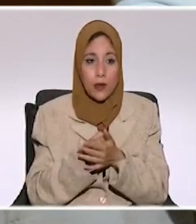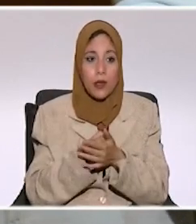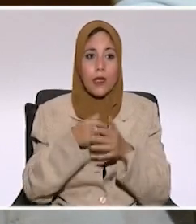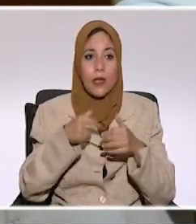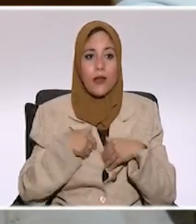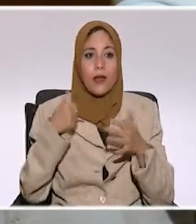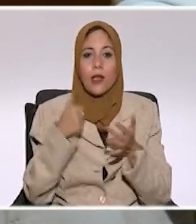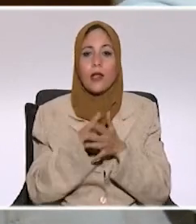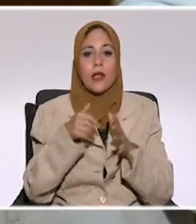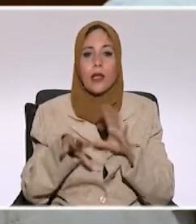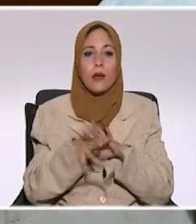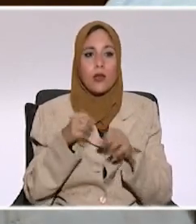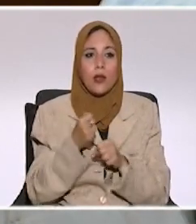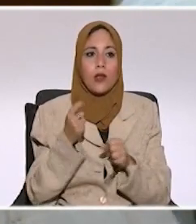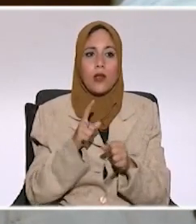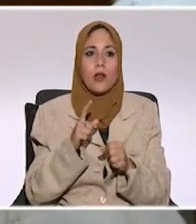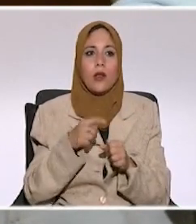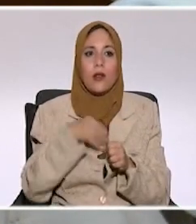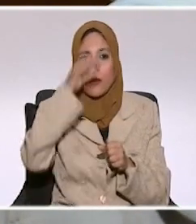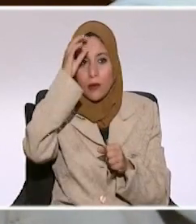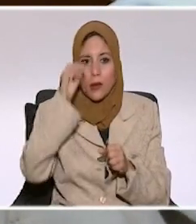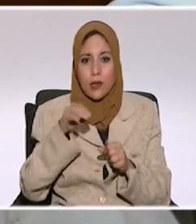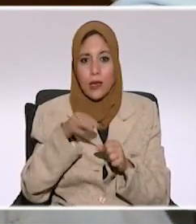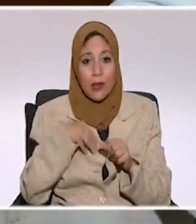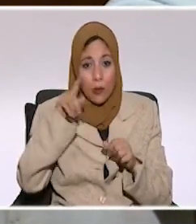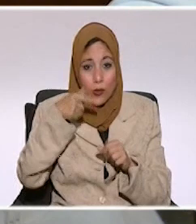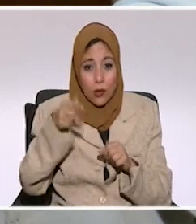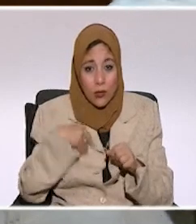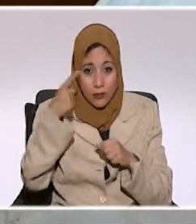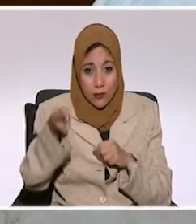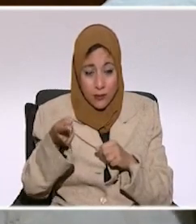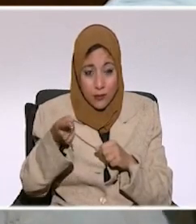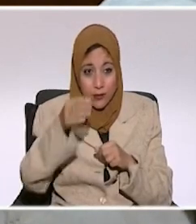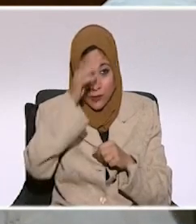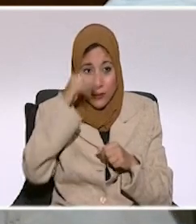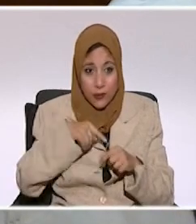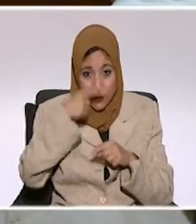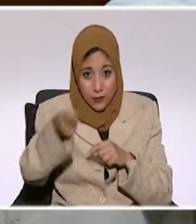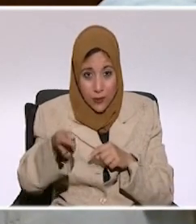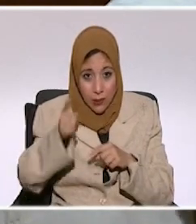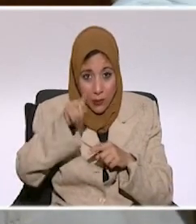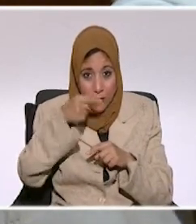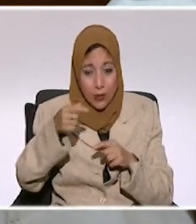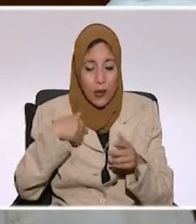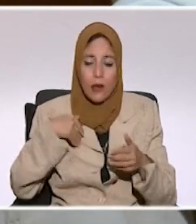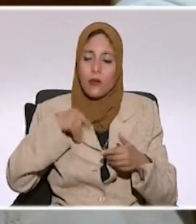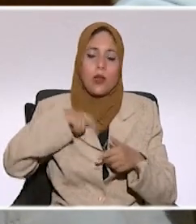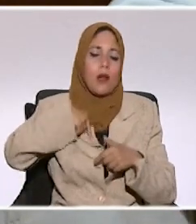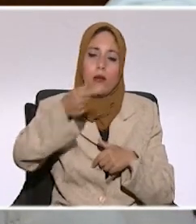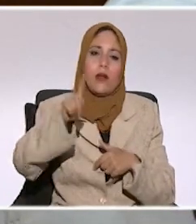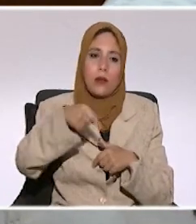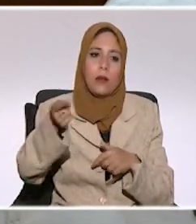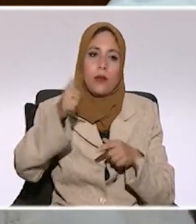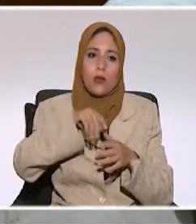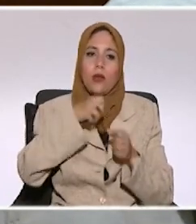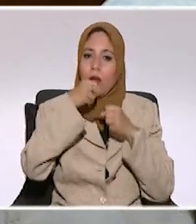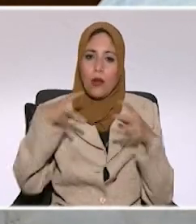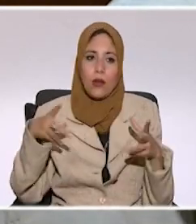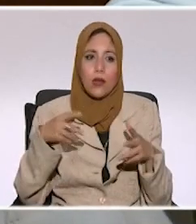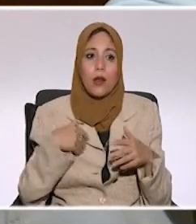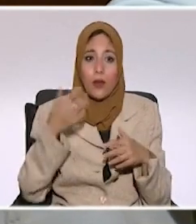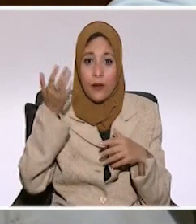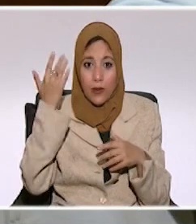انا ما اذيش حتى اللي اذاني، حتى اللي بيأذيني قدام انا عمري ما اذيه خلاص. لان انا كنت